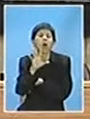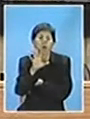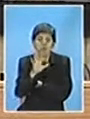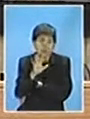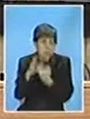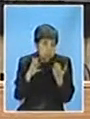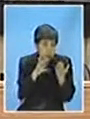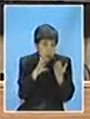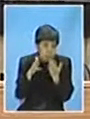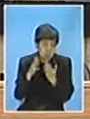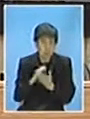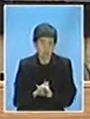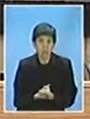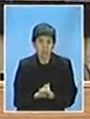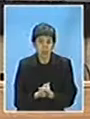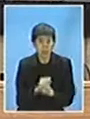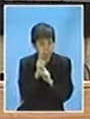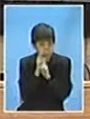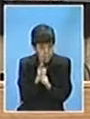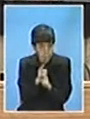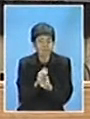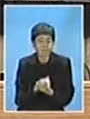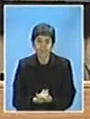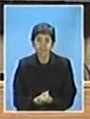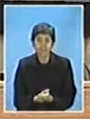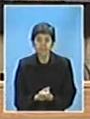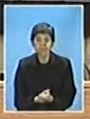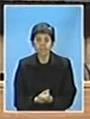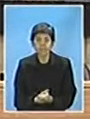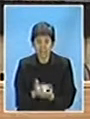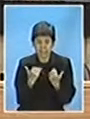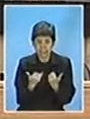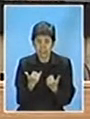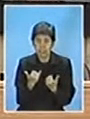ะคะเรียนตามนี้นะคะค่ะก็จะ